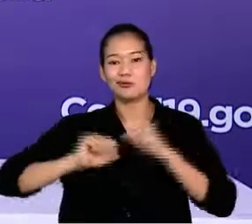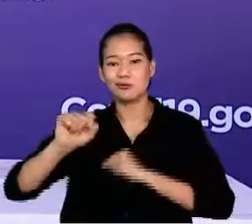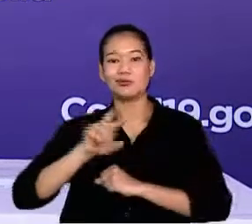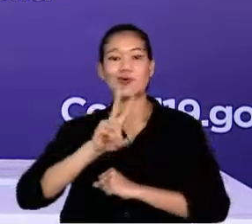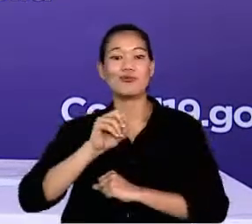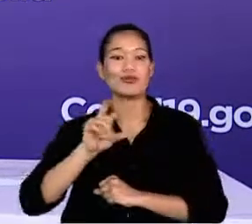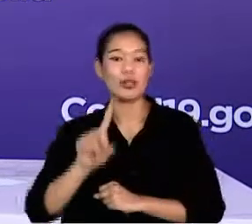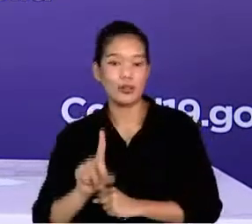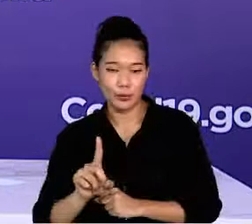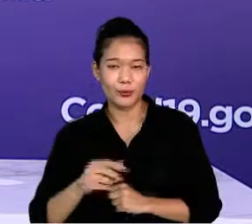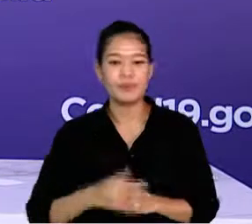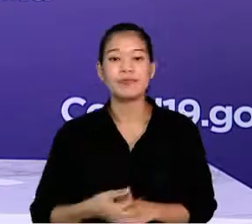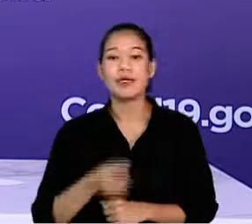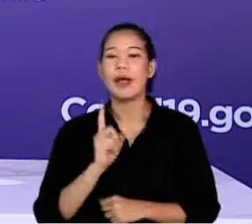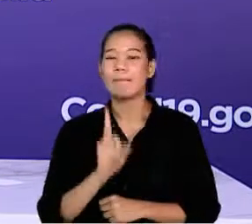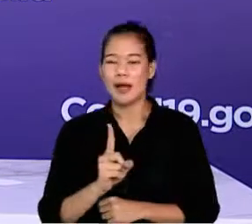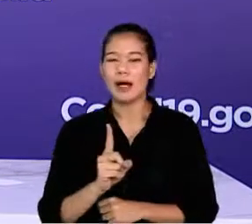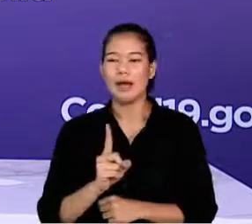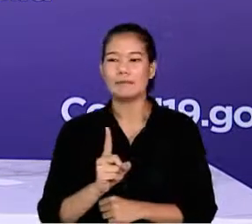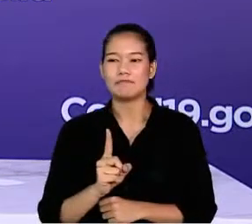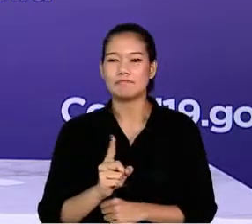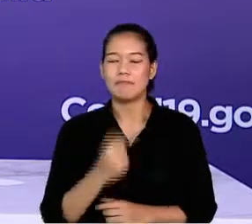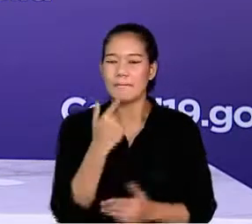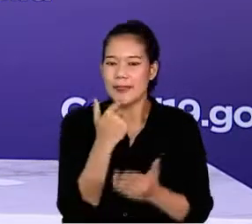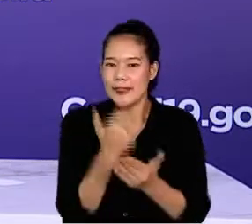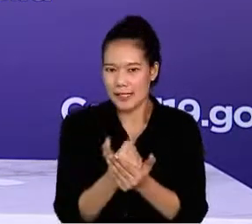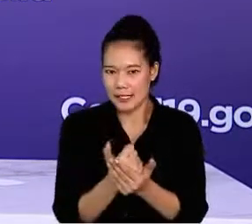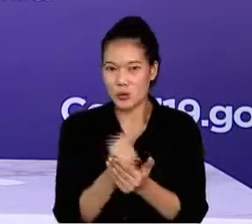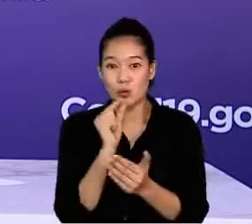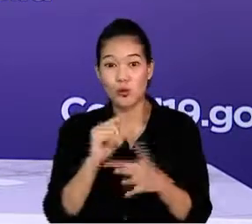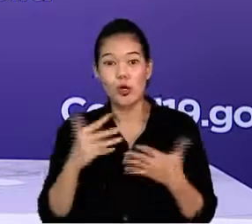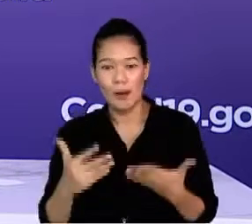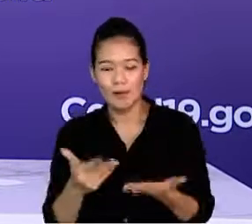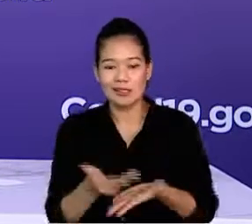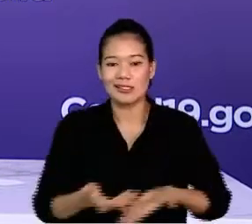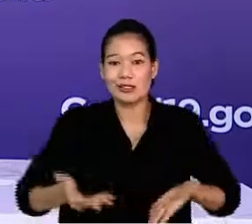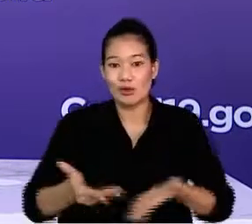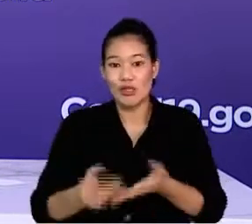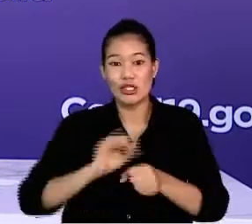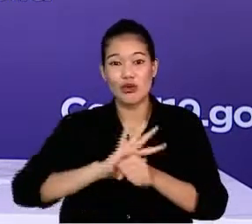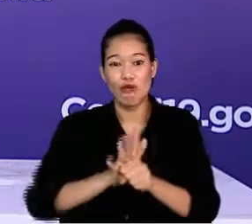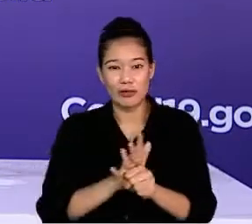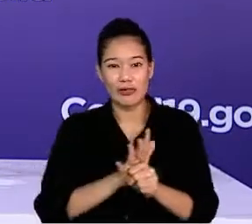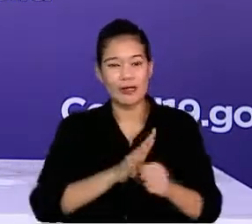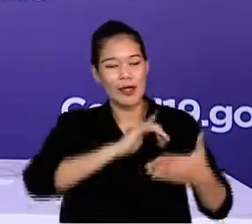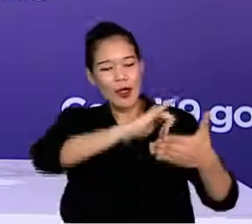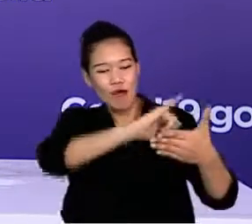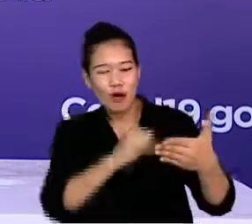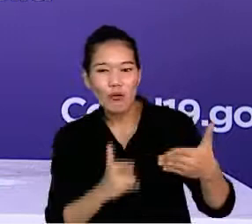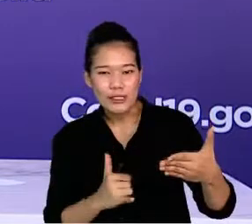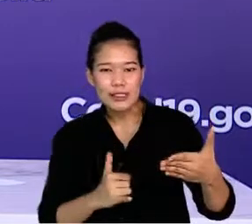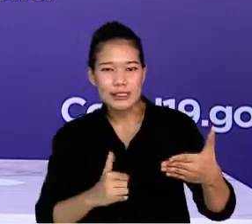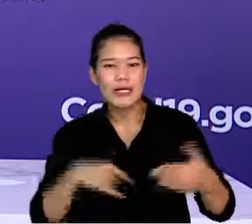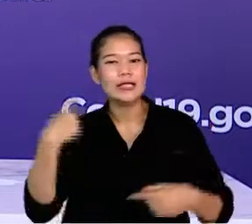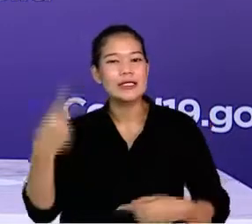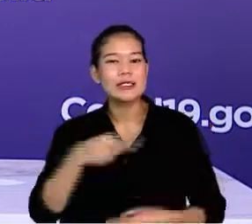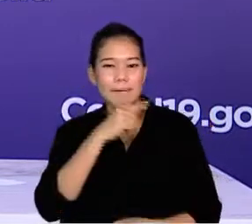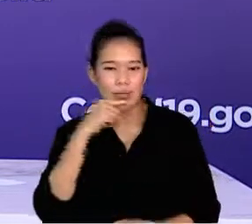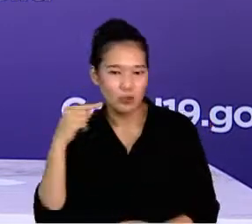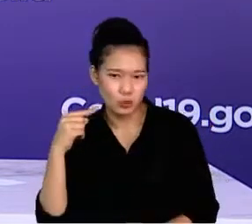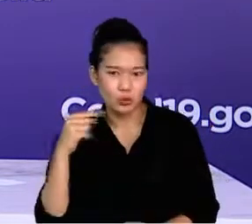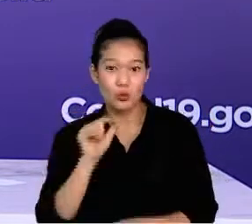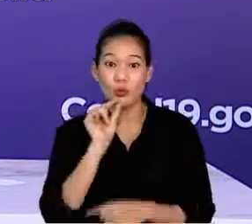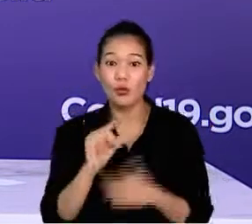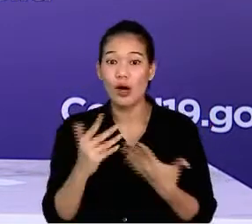2012 satu maka penting untuk terus mengevaluasi perkembangan kasus coffee 19 setiap minggunya